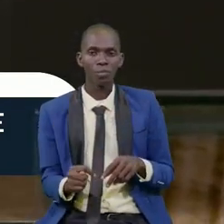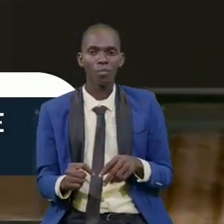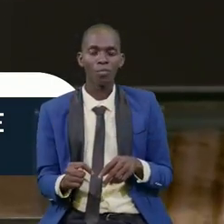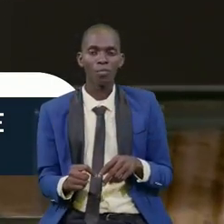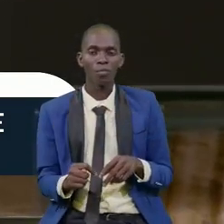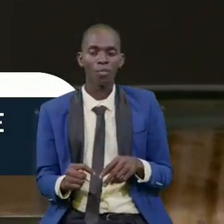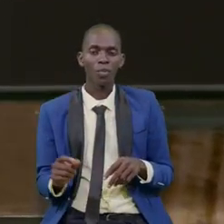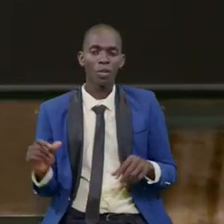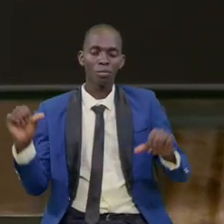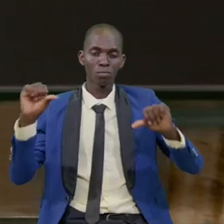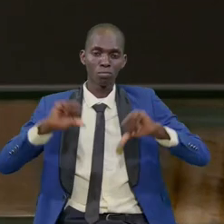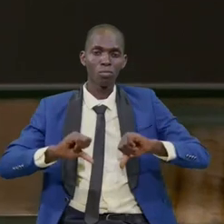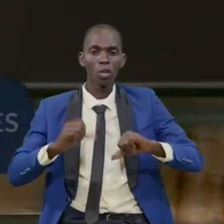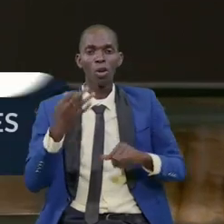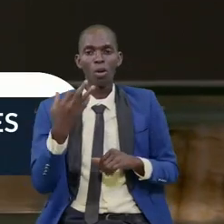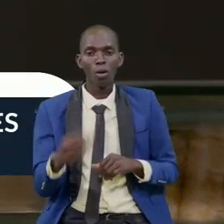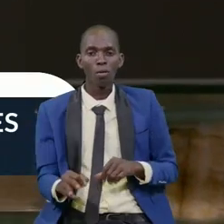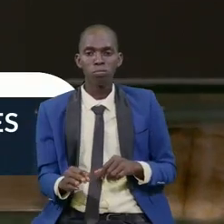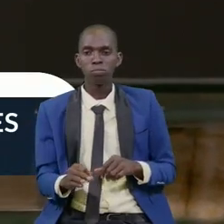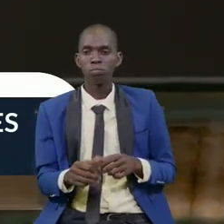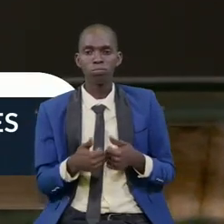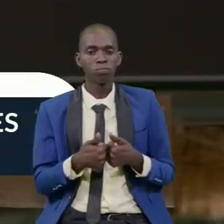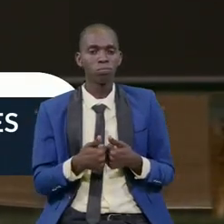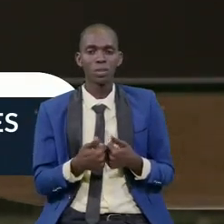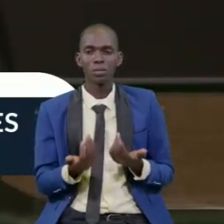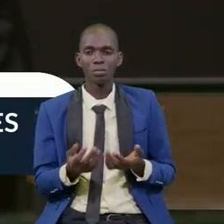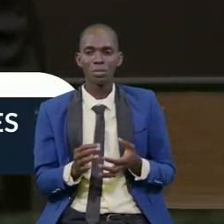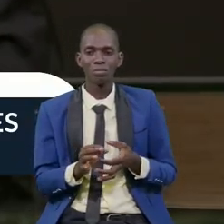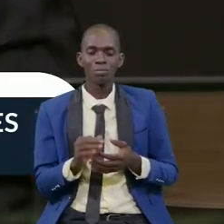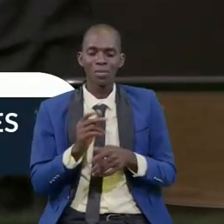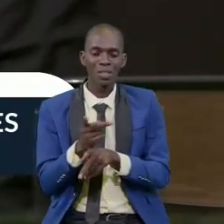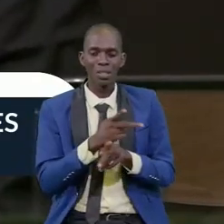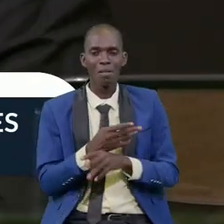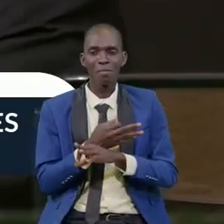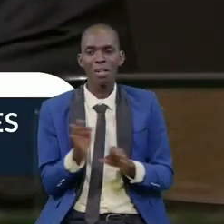damnation d'une langue déliée